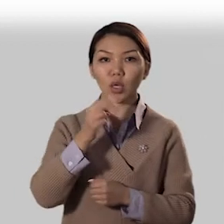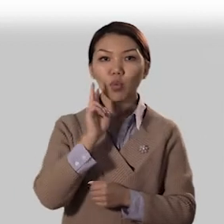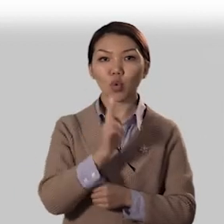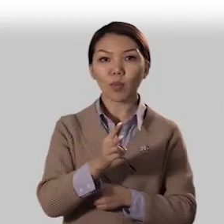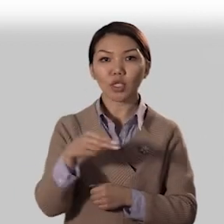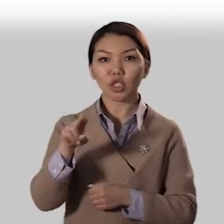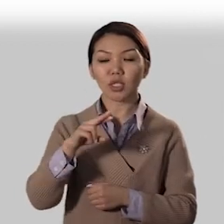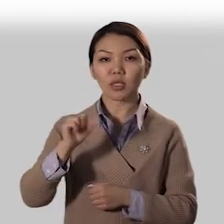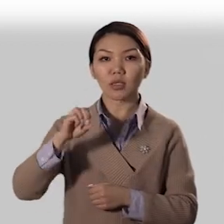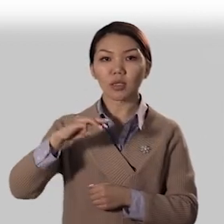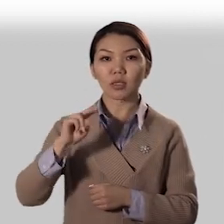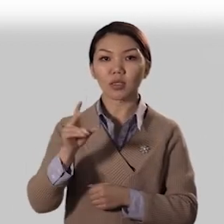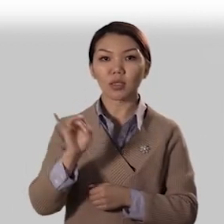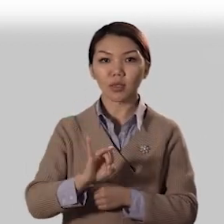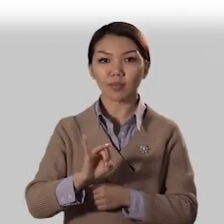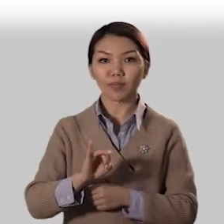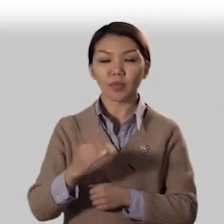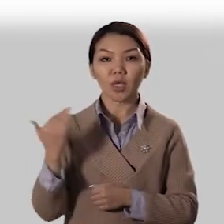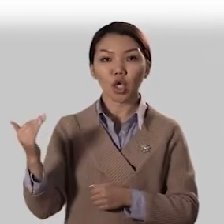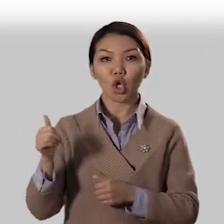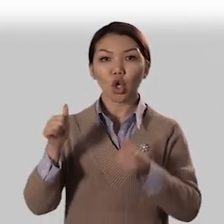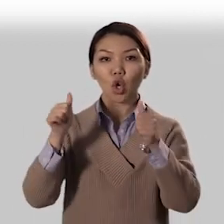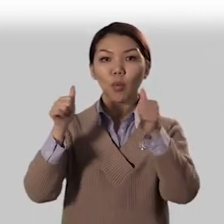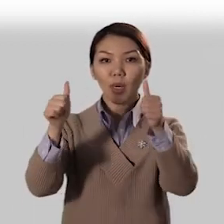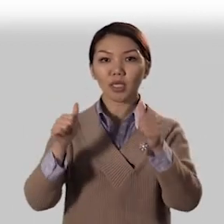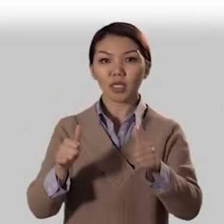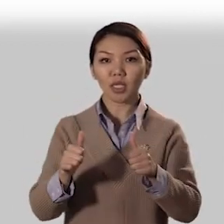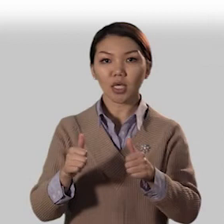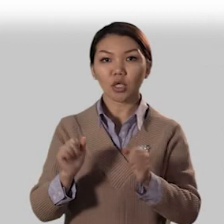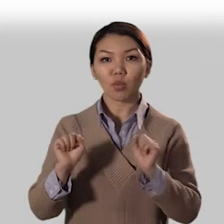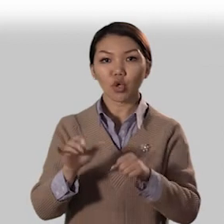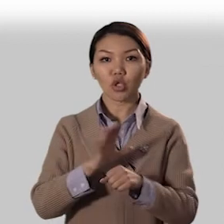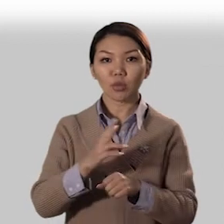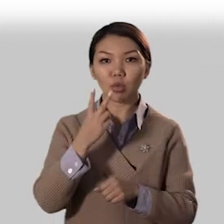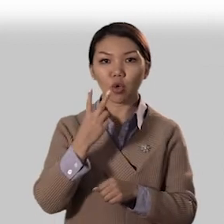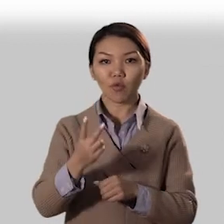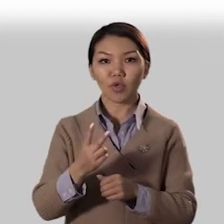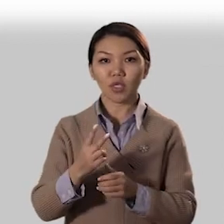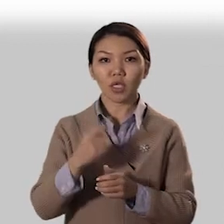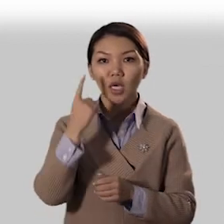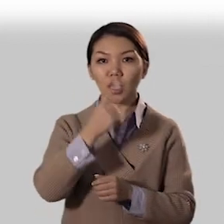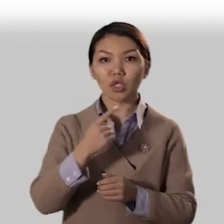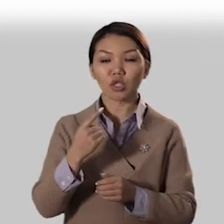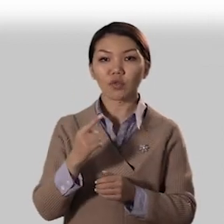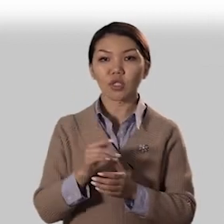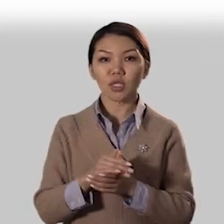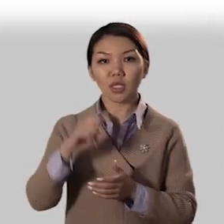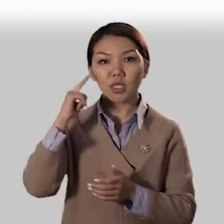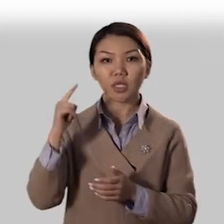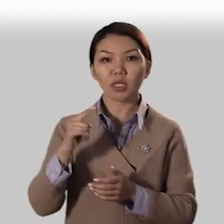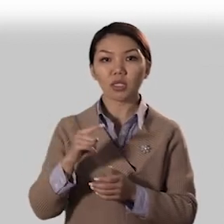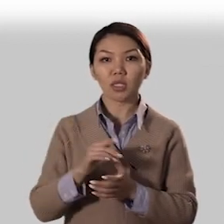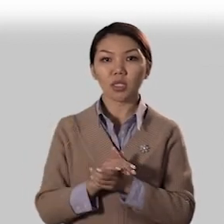можно увидеть на лицевой стороне киргизских банкнот достоинством в 50 сом of